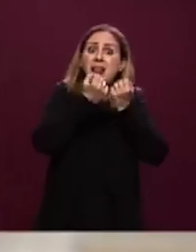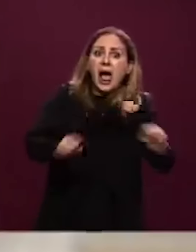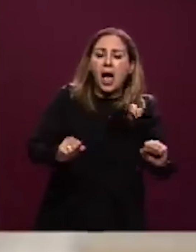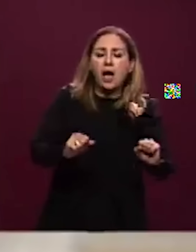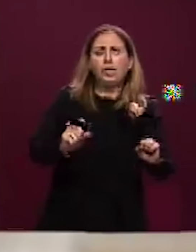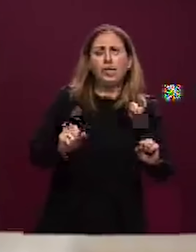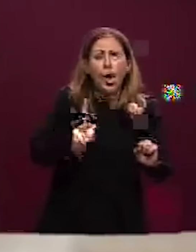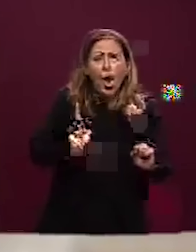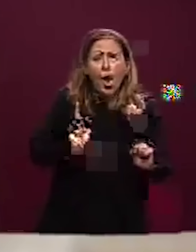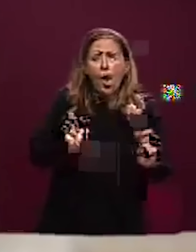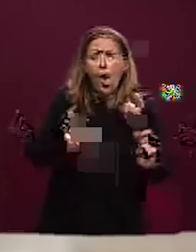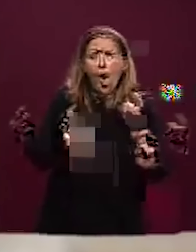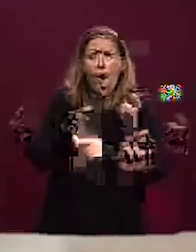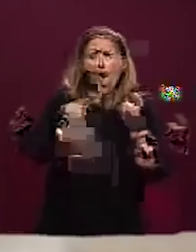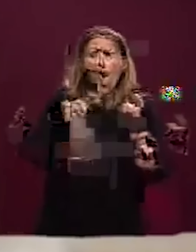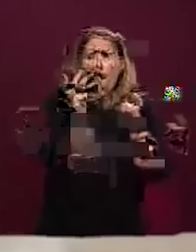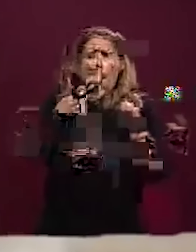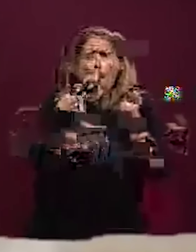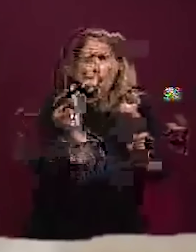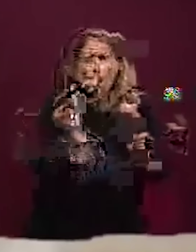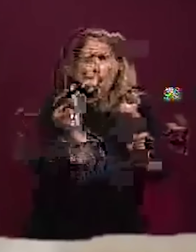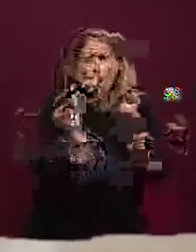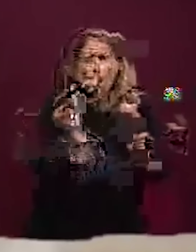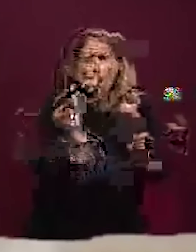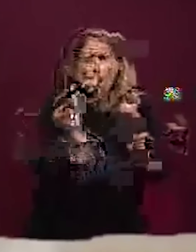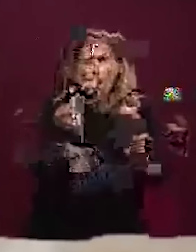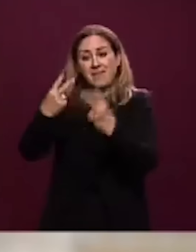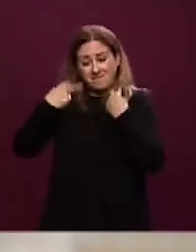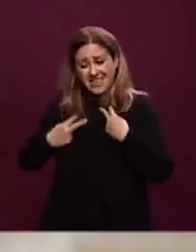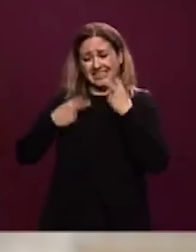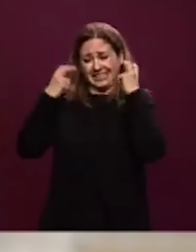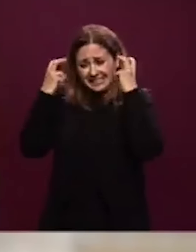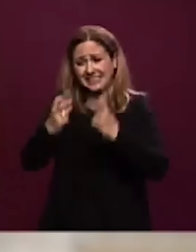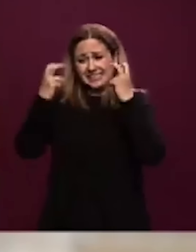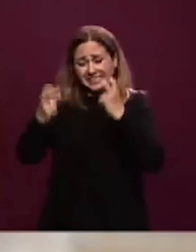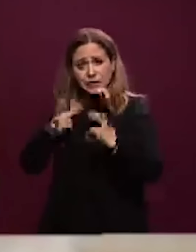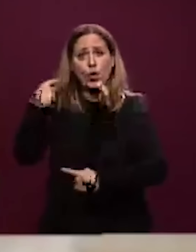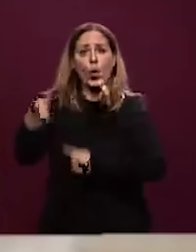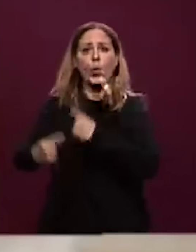ancora sopravvivere. Questo è il tema. E